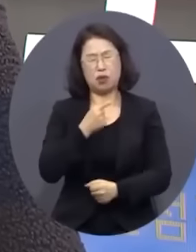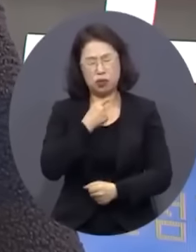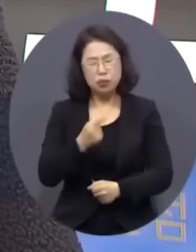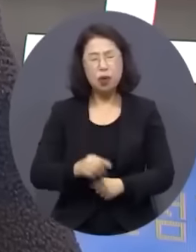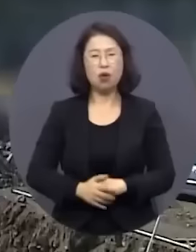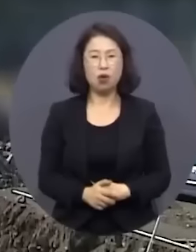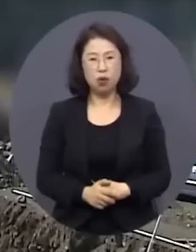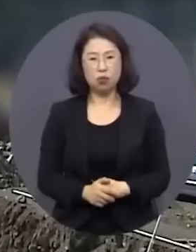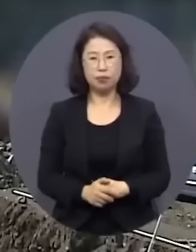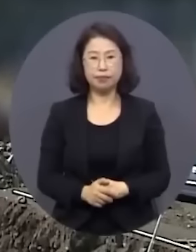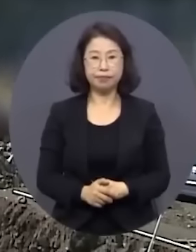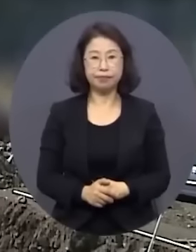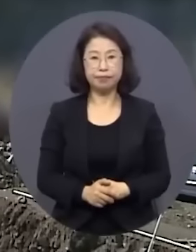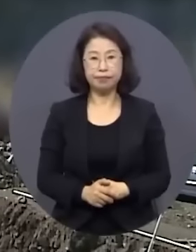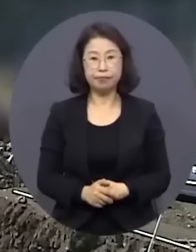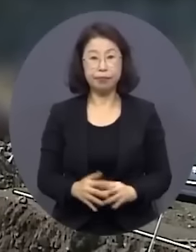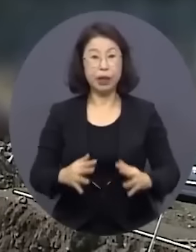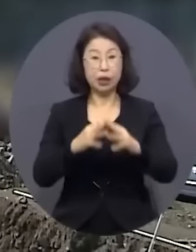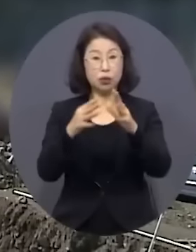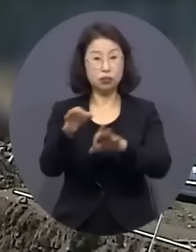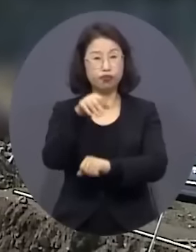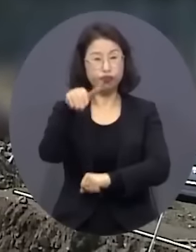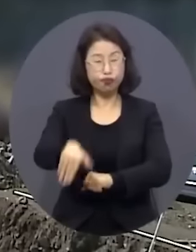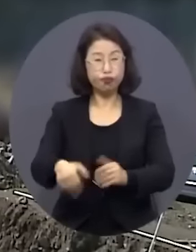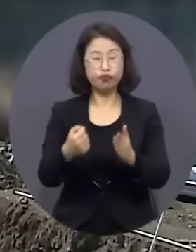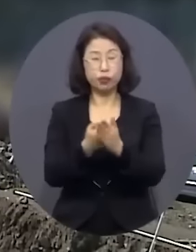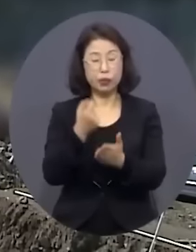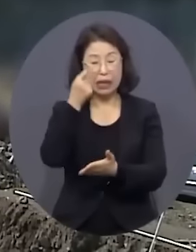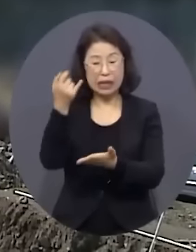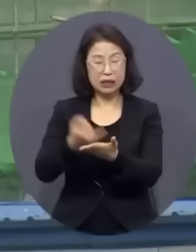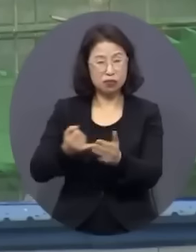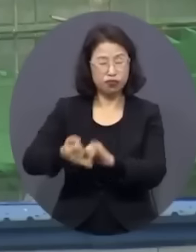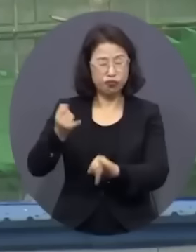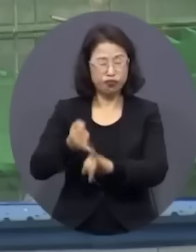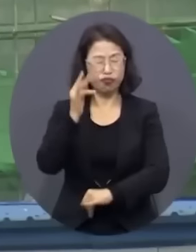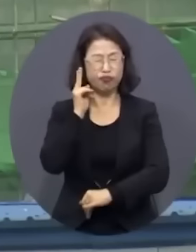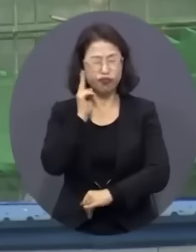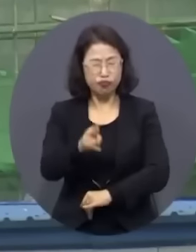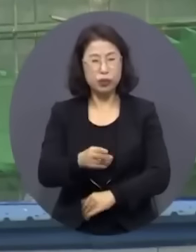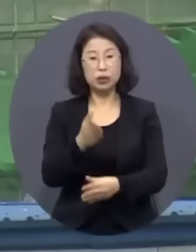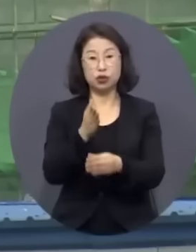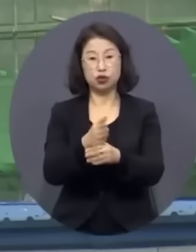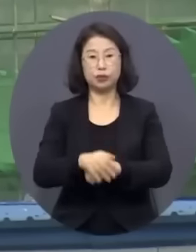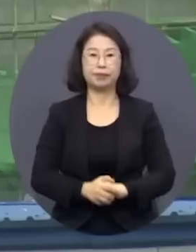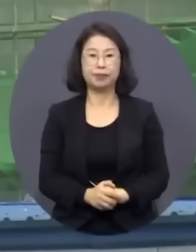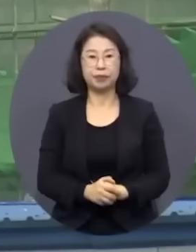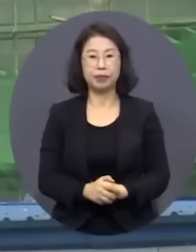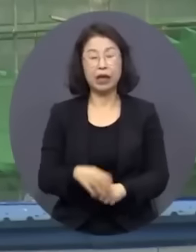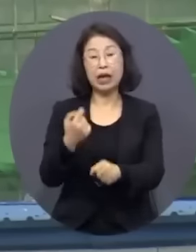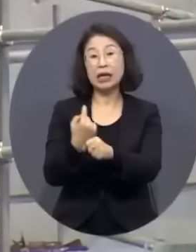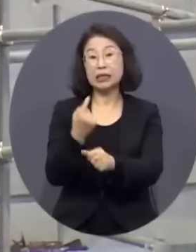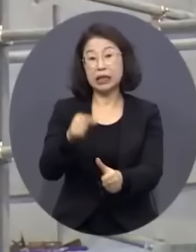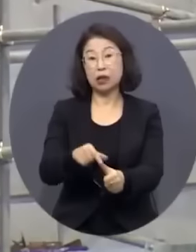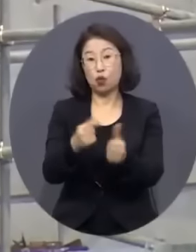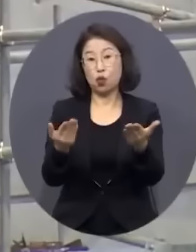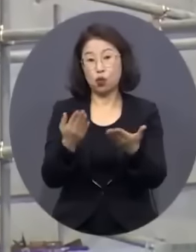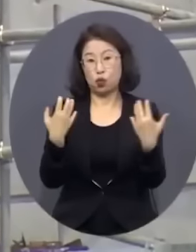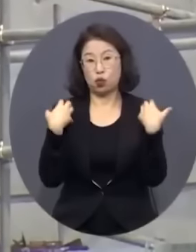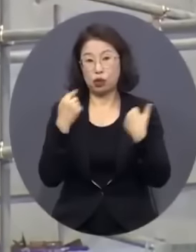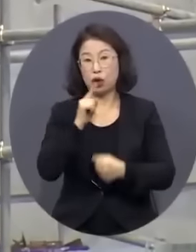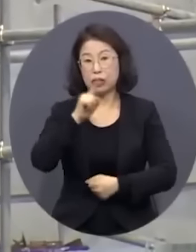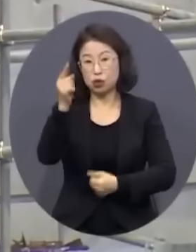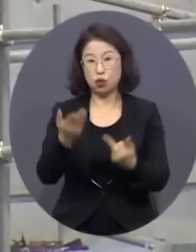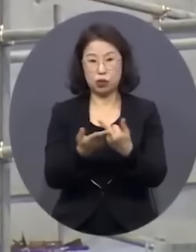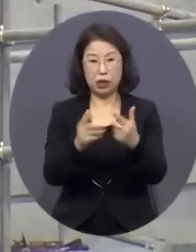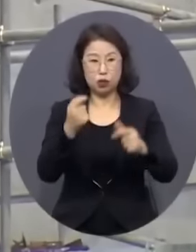수 있게끔. 건설 경기 부진에 이런 임금 체불이 심각해지고 있습니다. 지난해 고용노동청에 신고된 제주